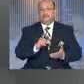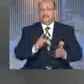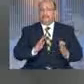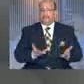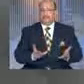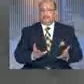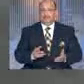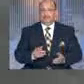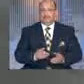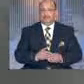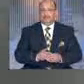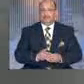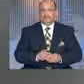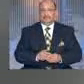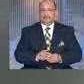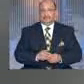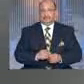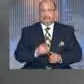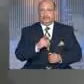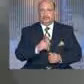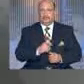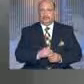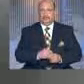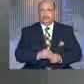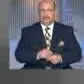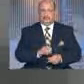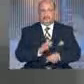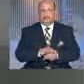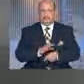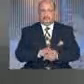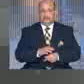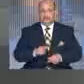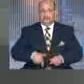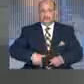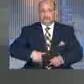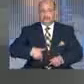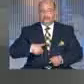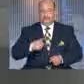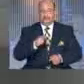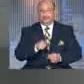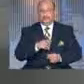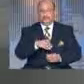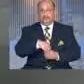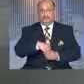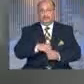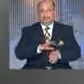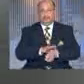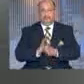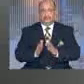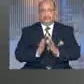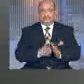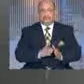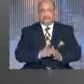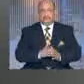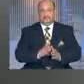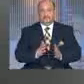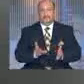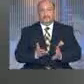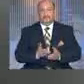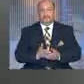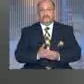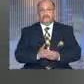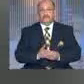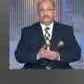لله، بالأخص الفرمليات الله يرحم والديهم، هم كثر عليهم. يقولوا لها يا